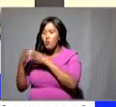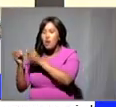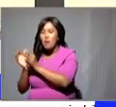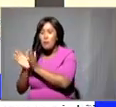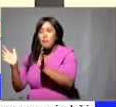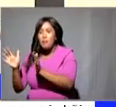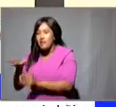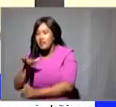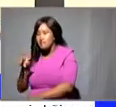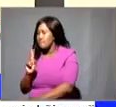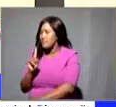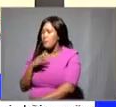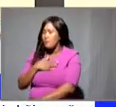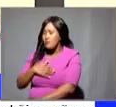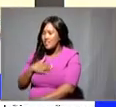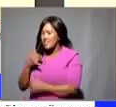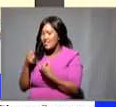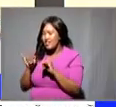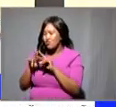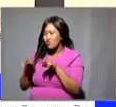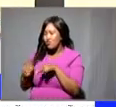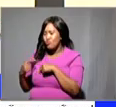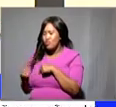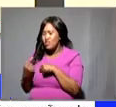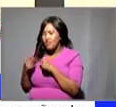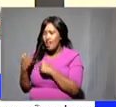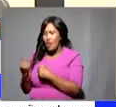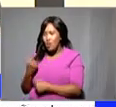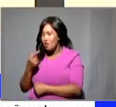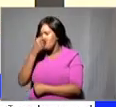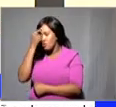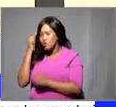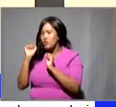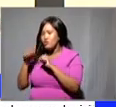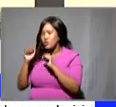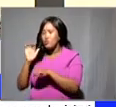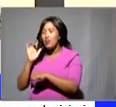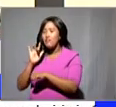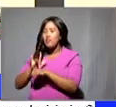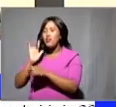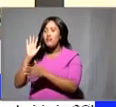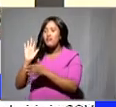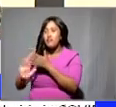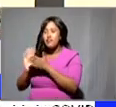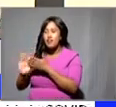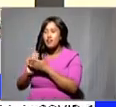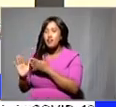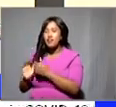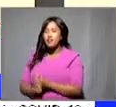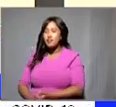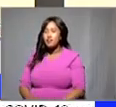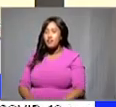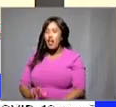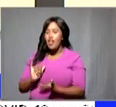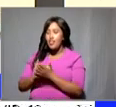especially woe munyamu murimu uyu tondu you are likely to be more affected gukira mundu uyu ngwa kawaida